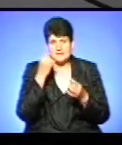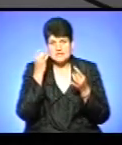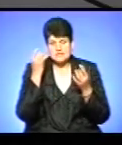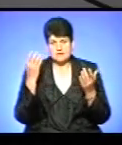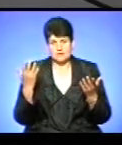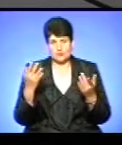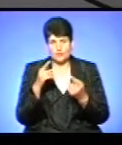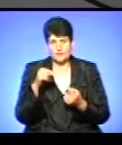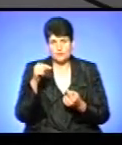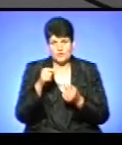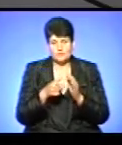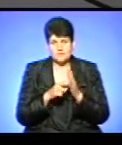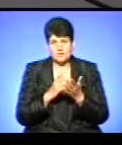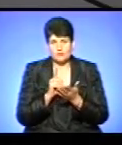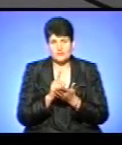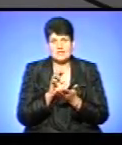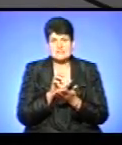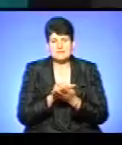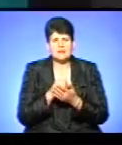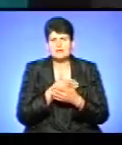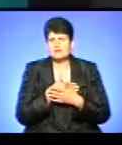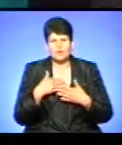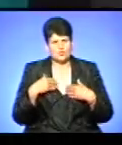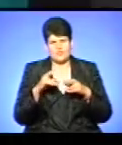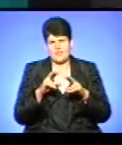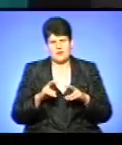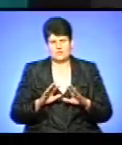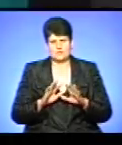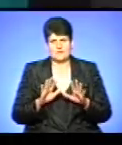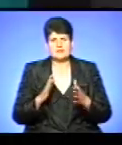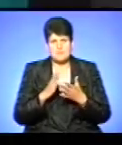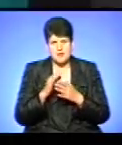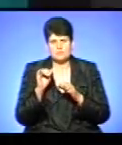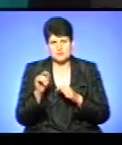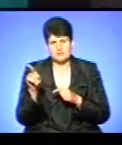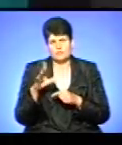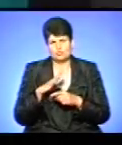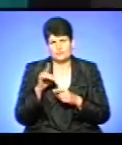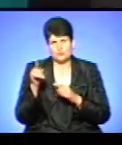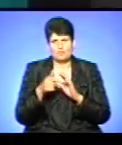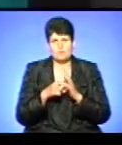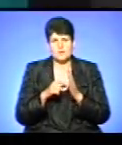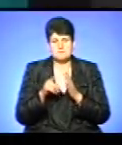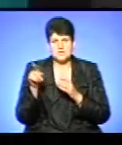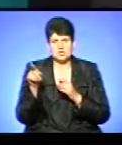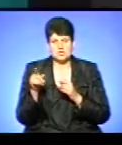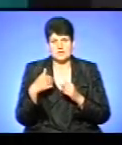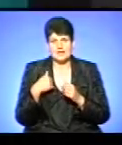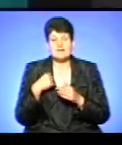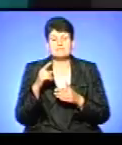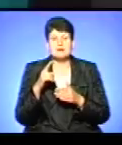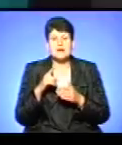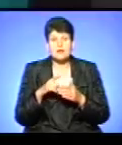вони в відповідному приміщенні мають займатися. Я не хочу аналізувати, але я мала можливість побувати в тому приміщенні. І, власне, я